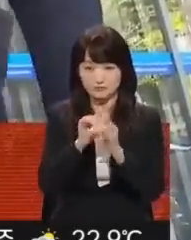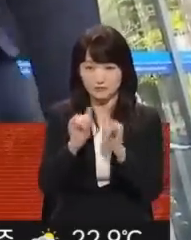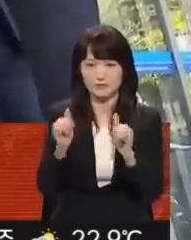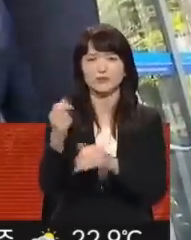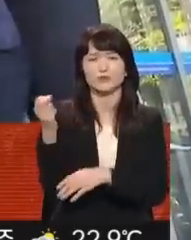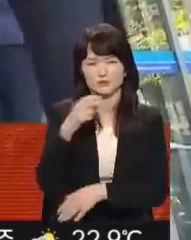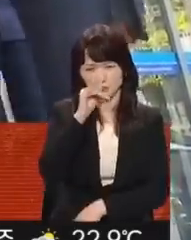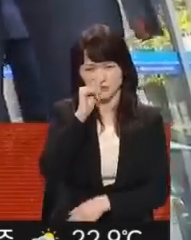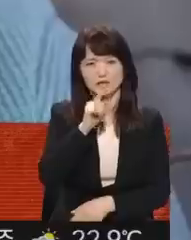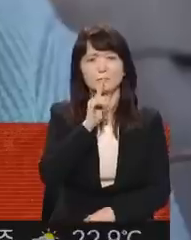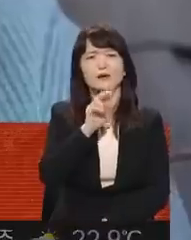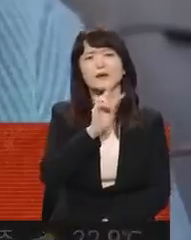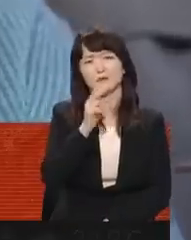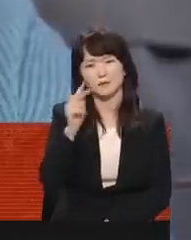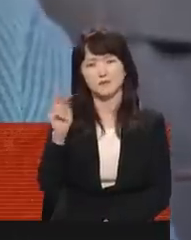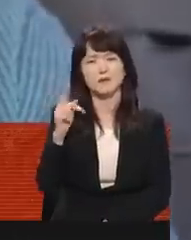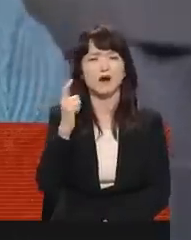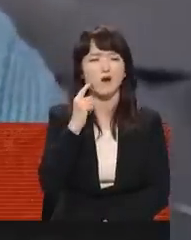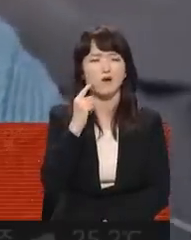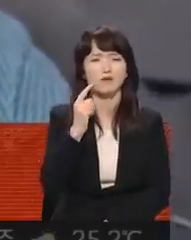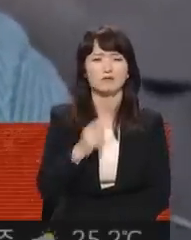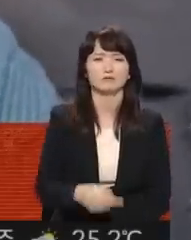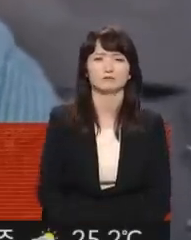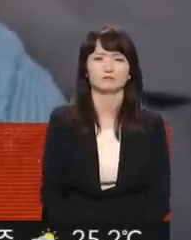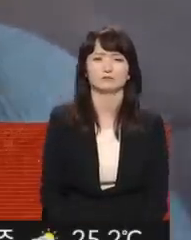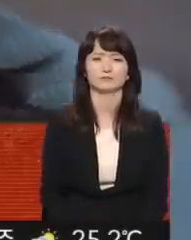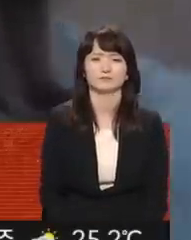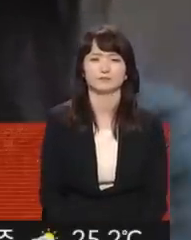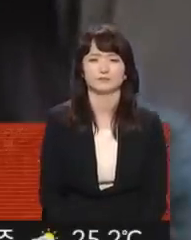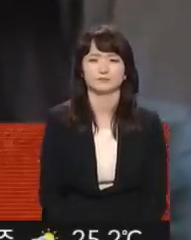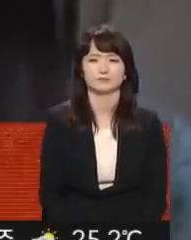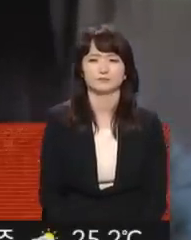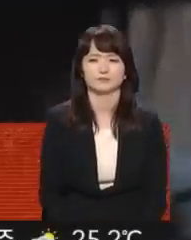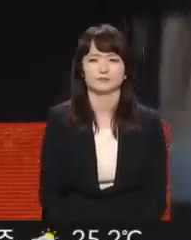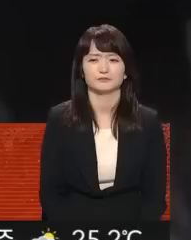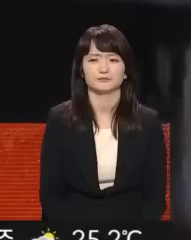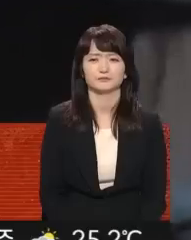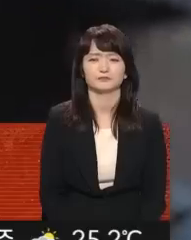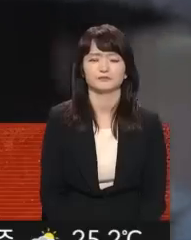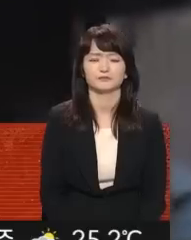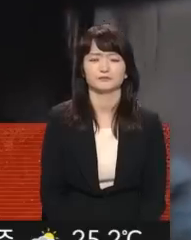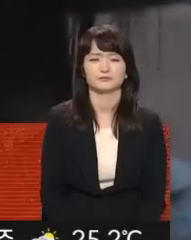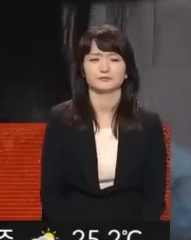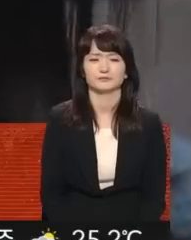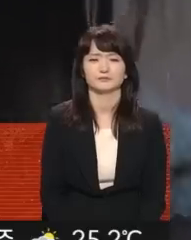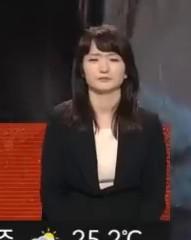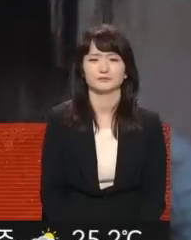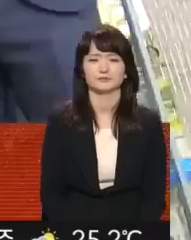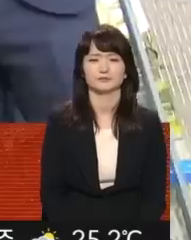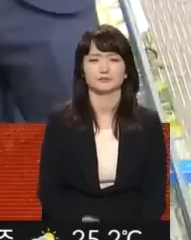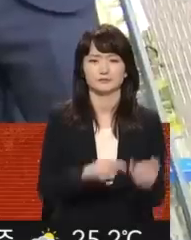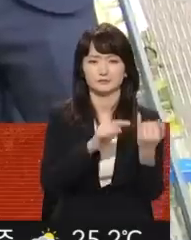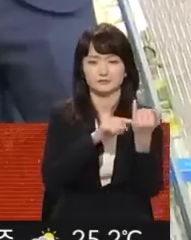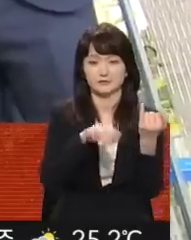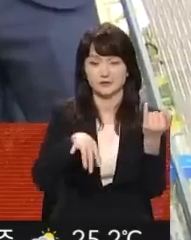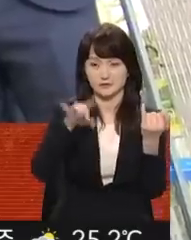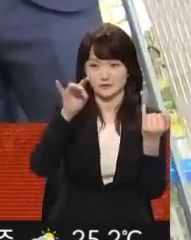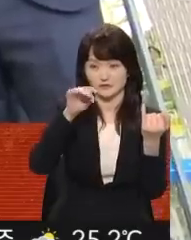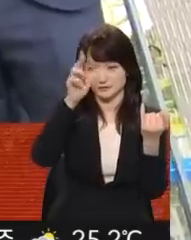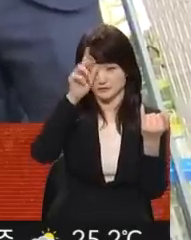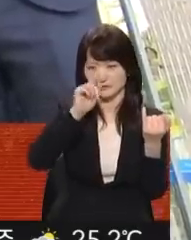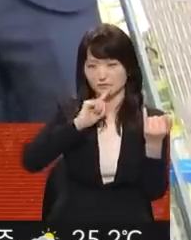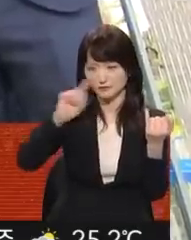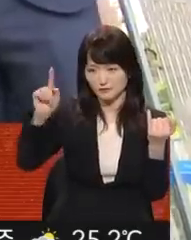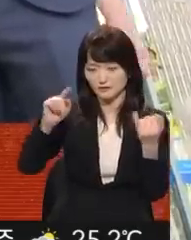만들어냈던 겁니다 계속해서이어서 자 뭐가 됐든 정말 그 처음에 정유정을 경찰에 신고했던